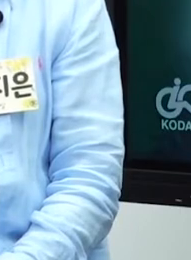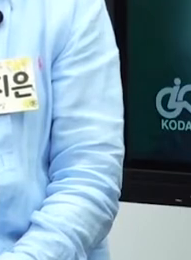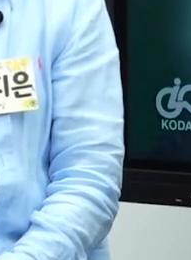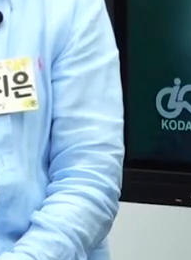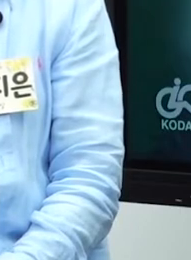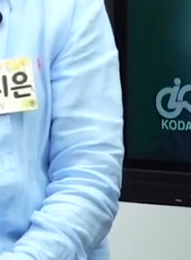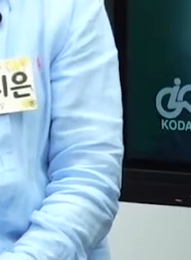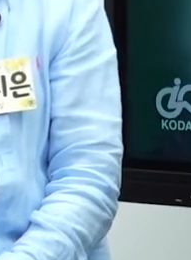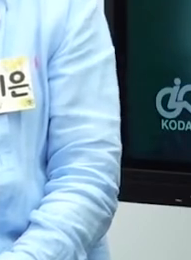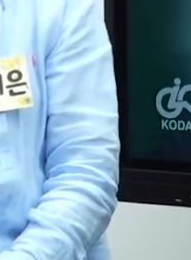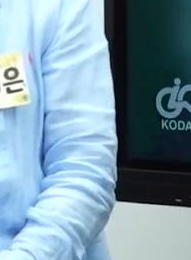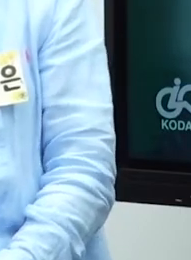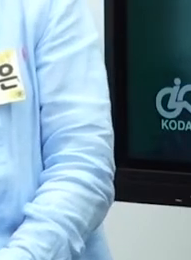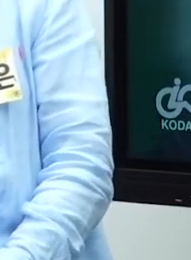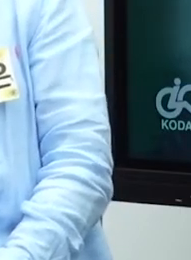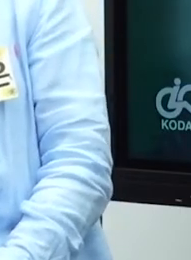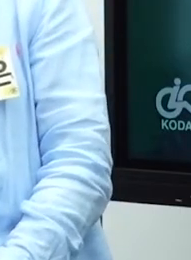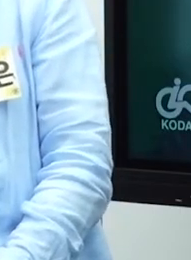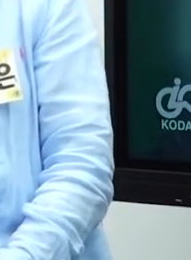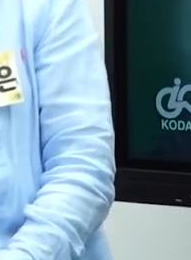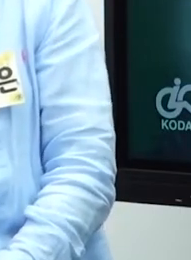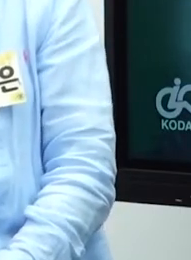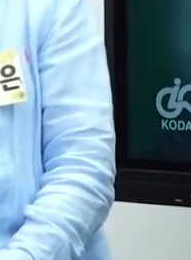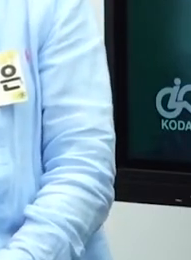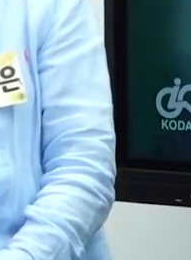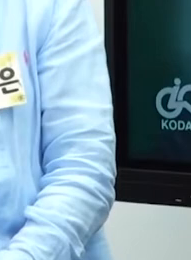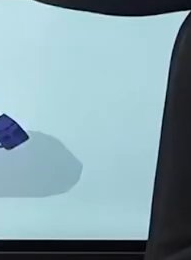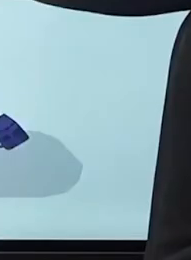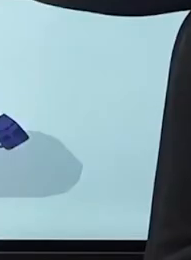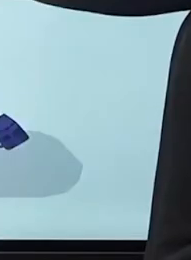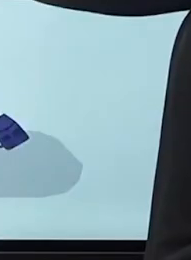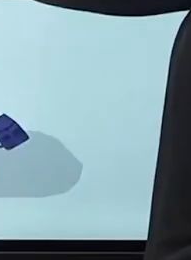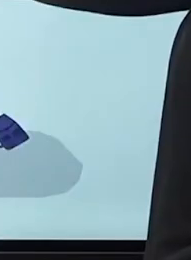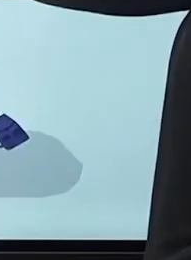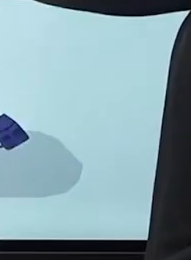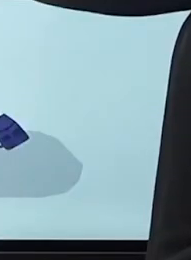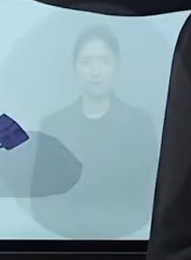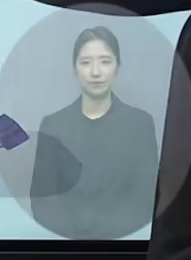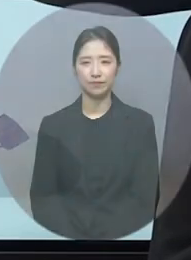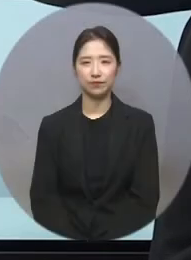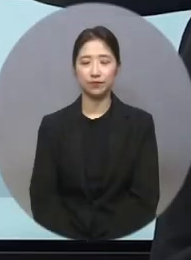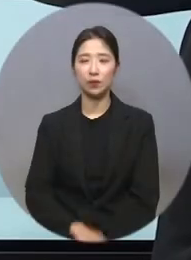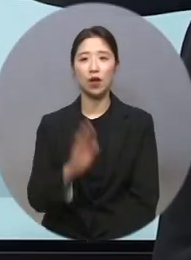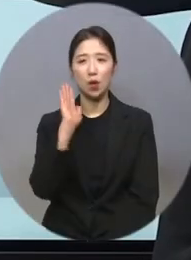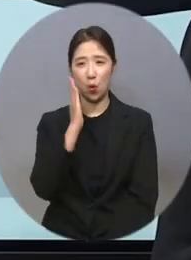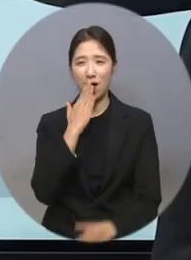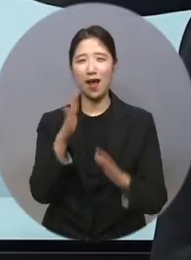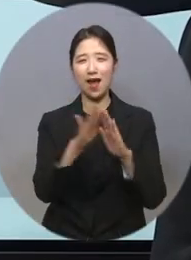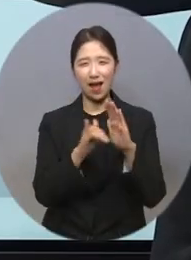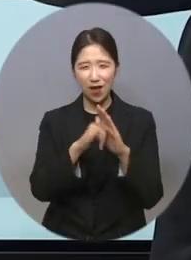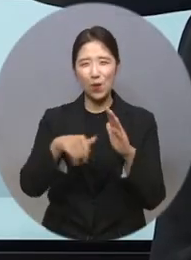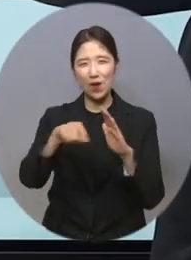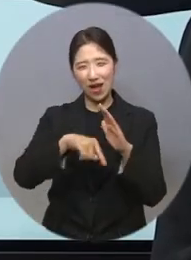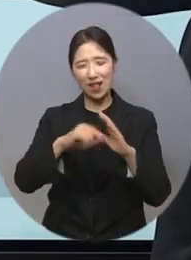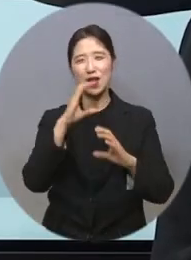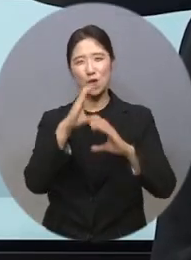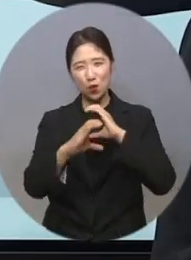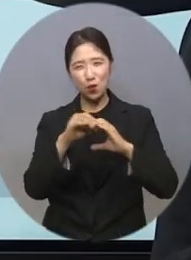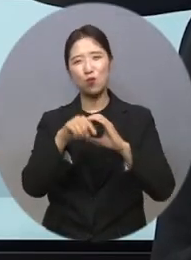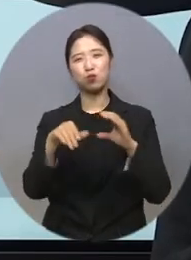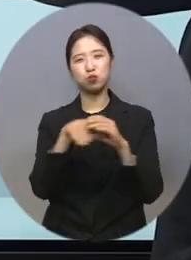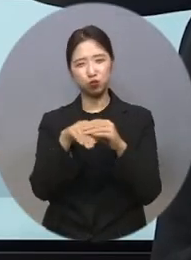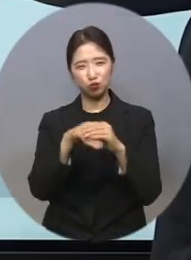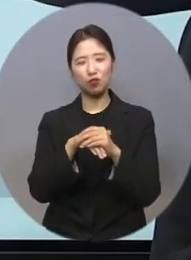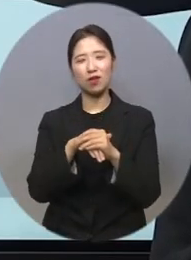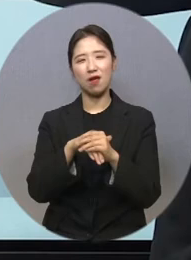그 부분은 좀 네, 생각해 보아야 할 것 같습니다. 사실 이제 농인 가족 안에서의 소통, 그 문화를 지켜가는